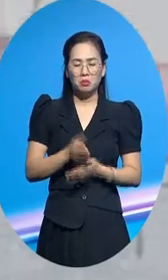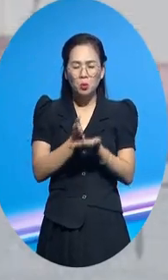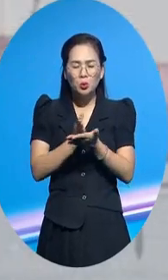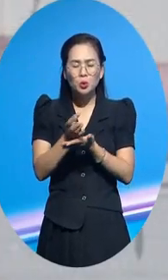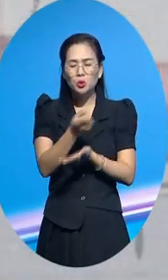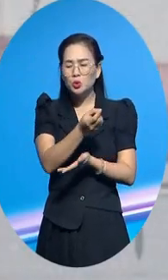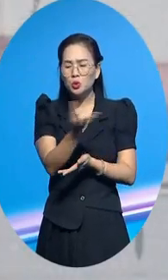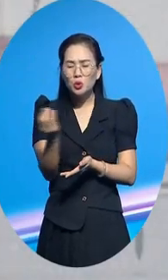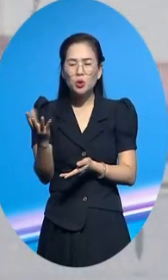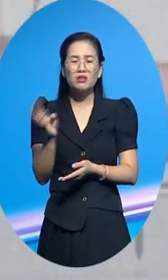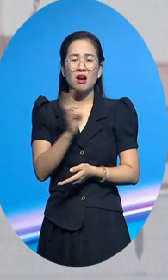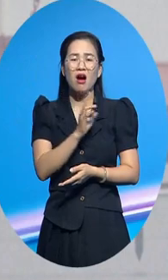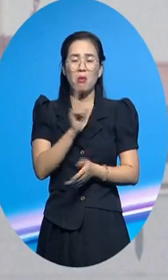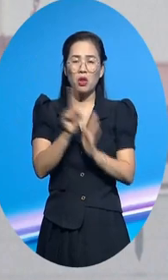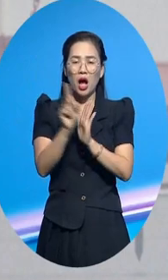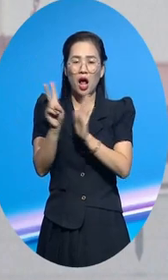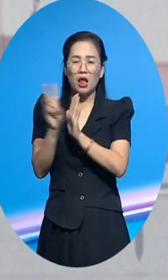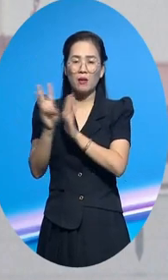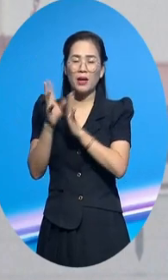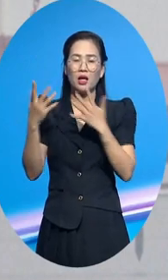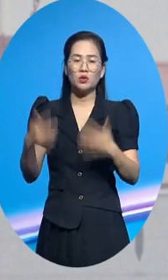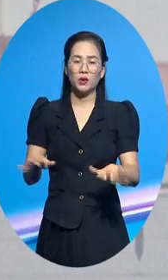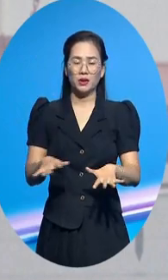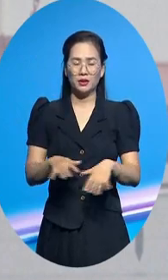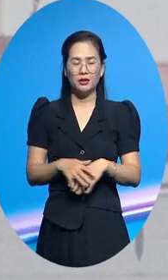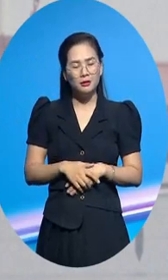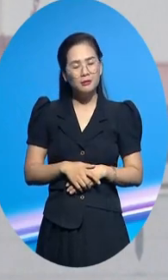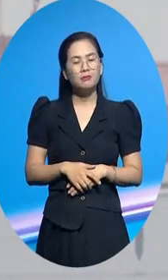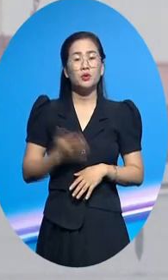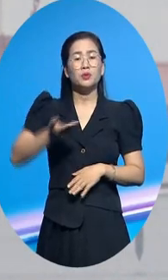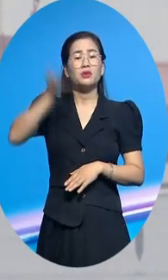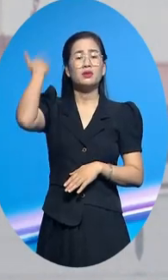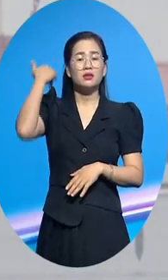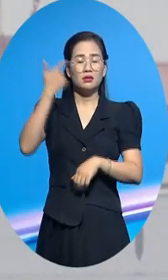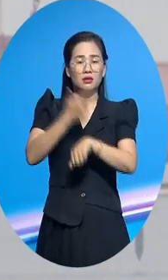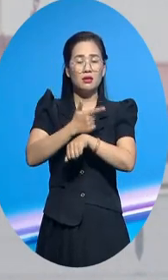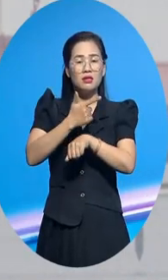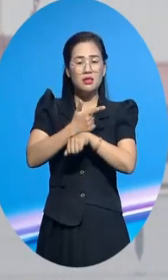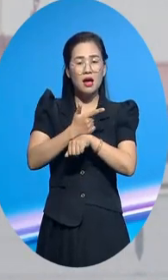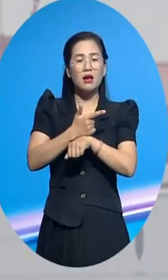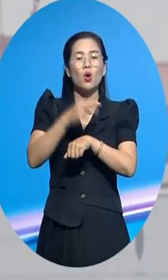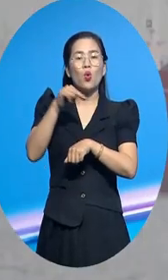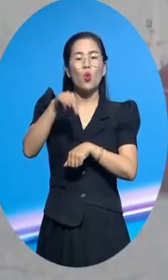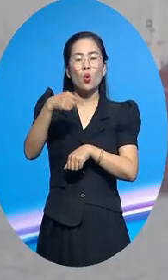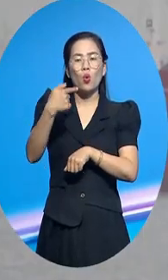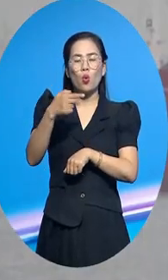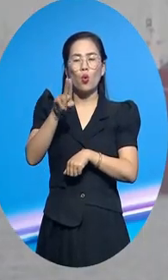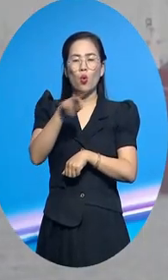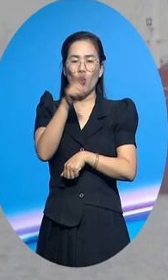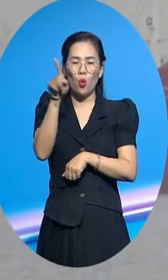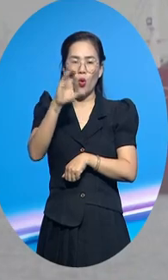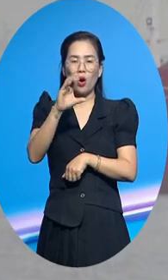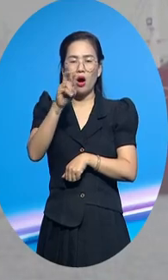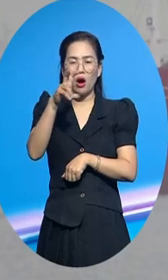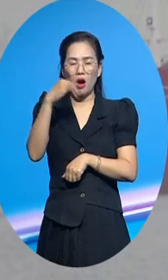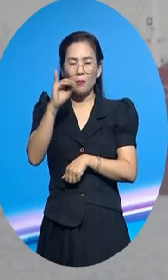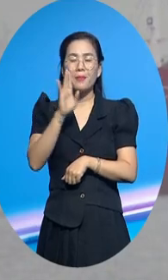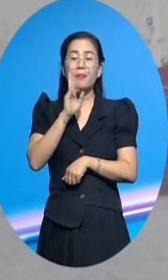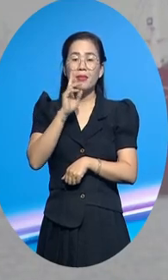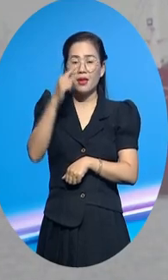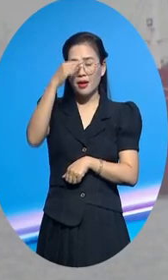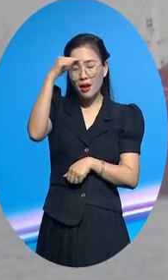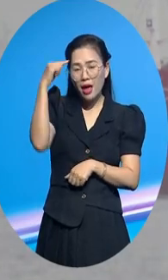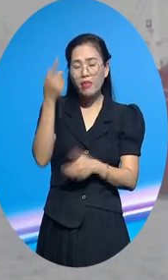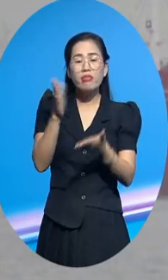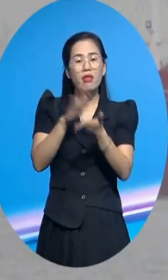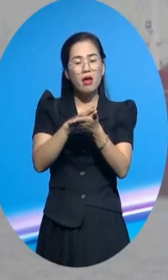chờ khoảng vài tháng. Trước đó, các bên đã nhất trí gia hạn thỏa thuận sáng kiến ngũ cốc Biển Đen thêm 2 tháng, nhằm đảm bảo an toàn nguồn